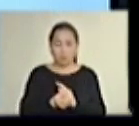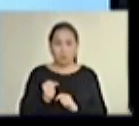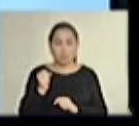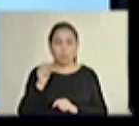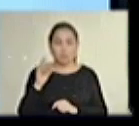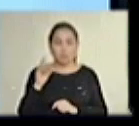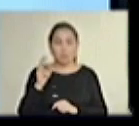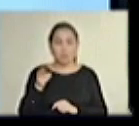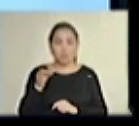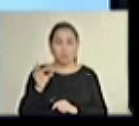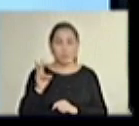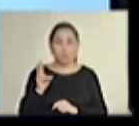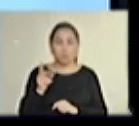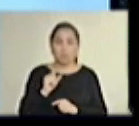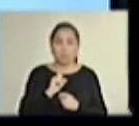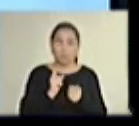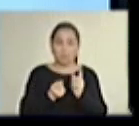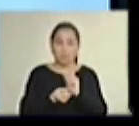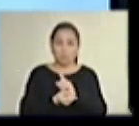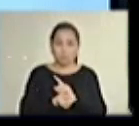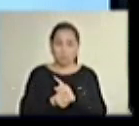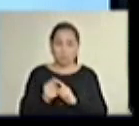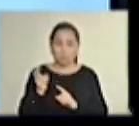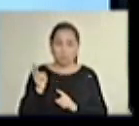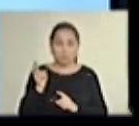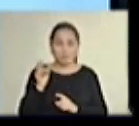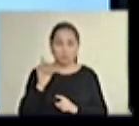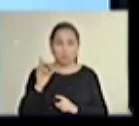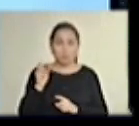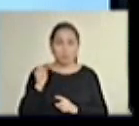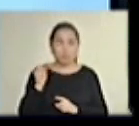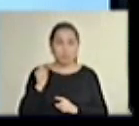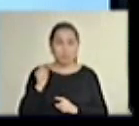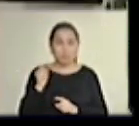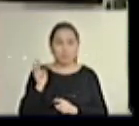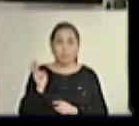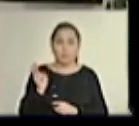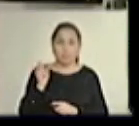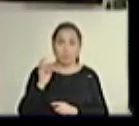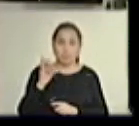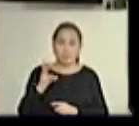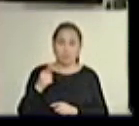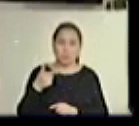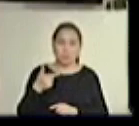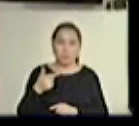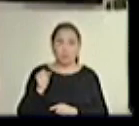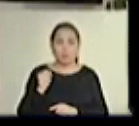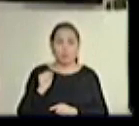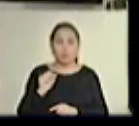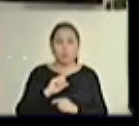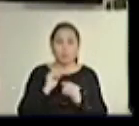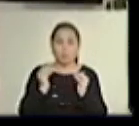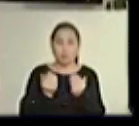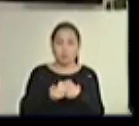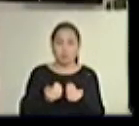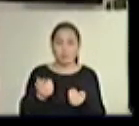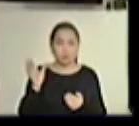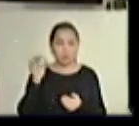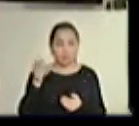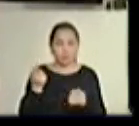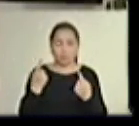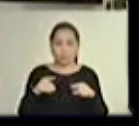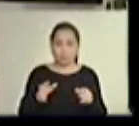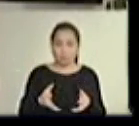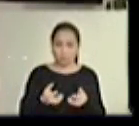arqon ushbu aylantiruvchi barabanga o'ralib, aylanib, biz quduqdan suv yoki boshqa narsani olishimiz mumkin